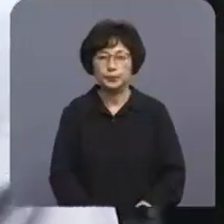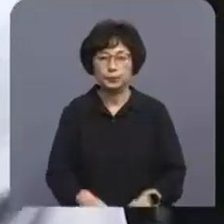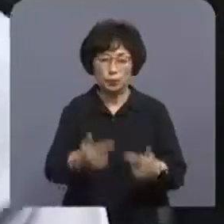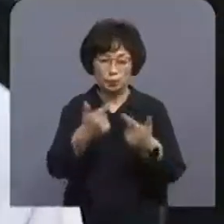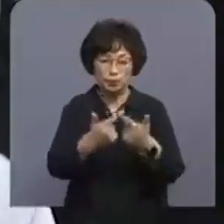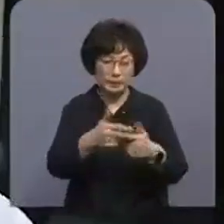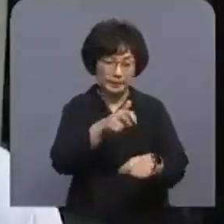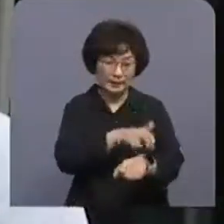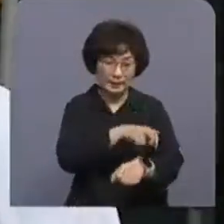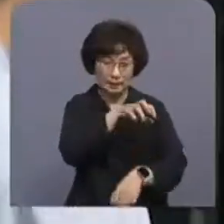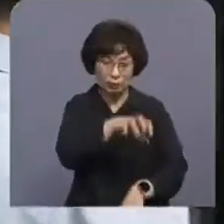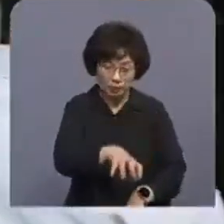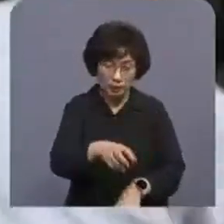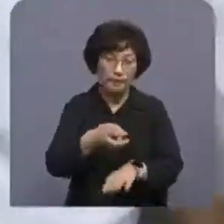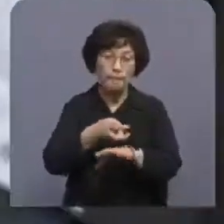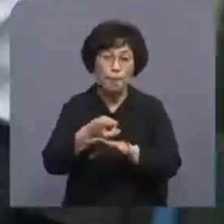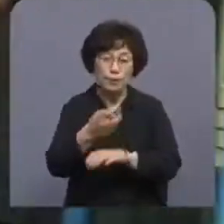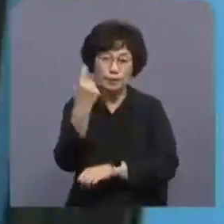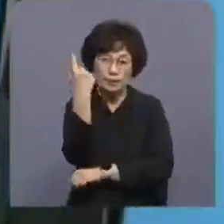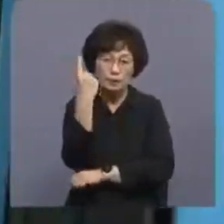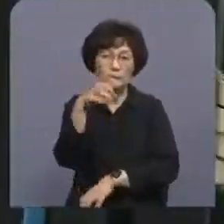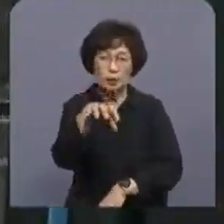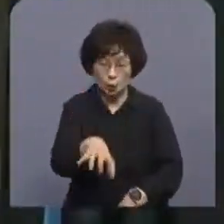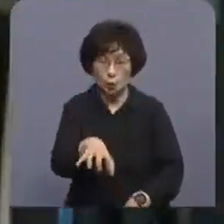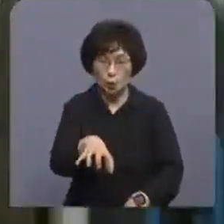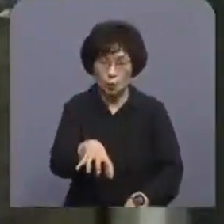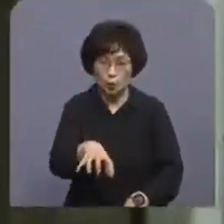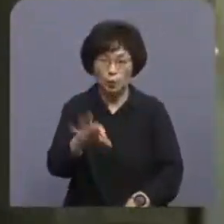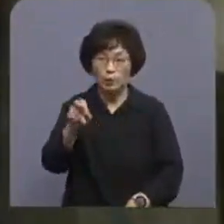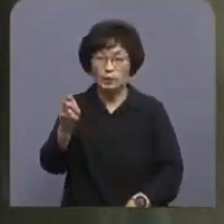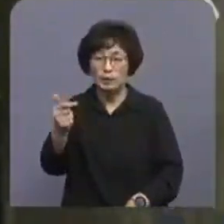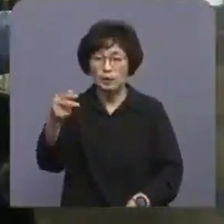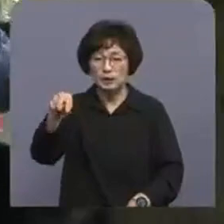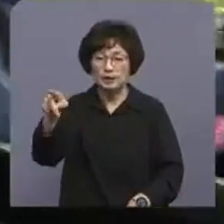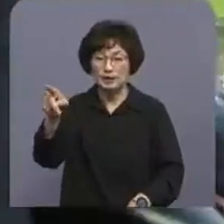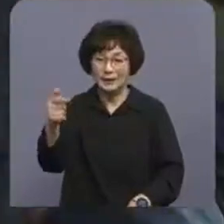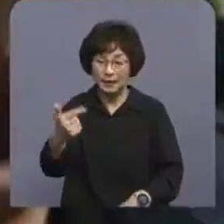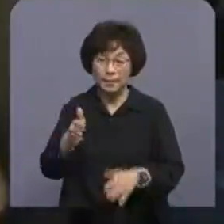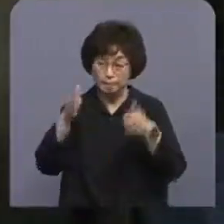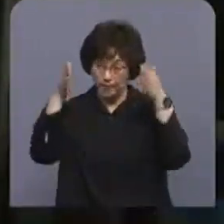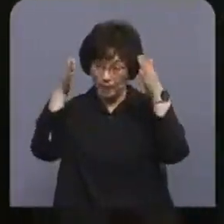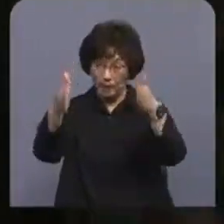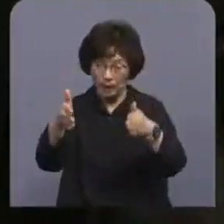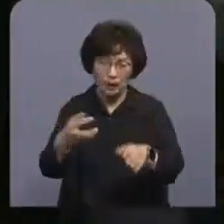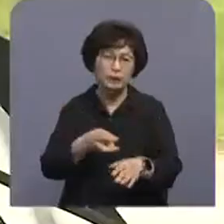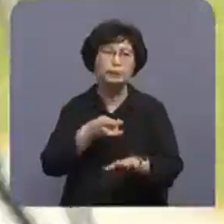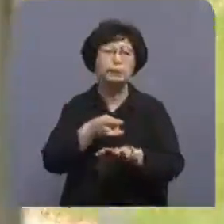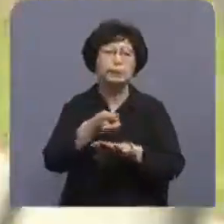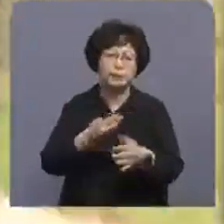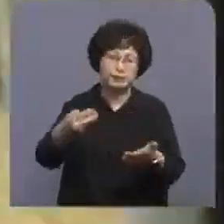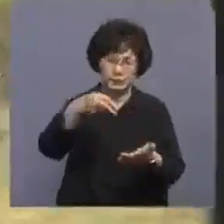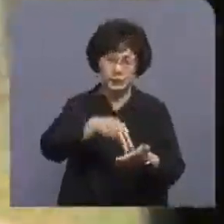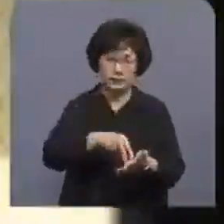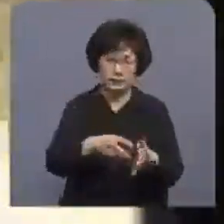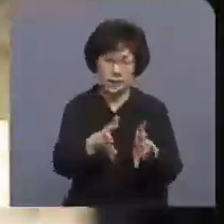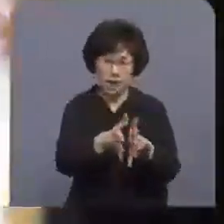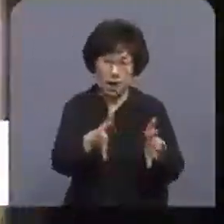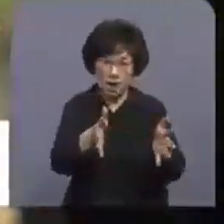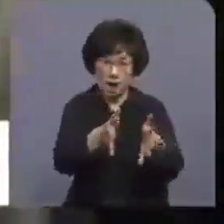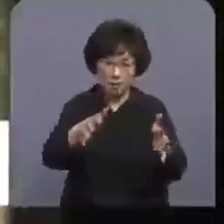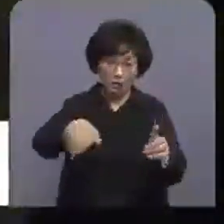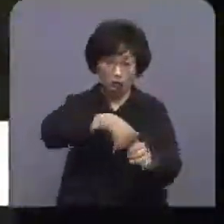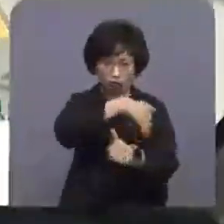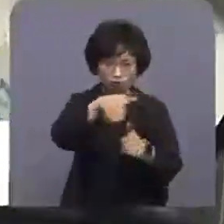부산 기장군의 시내버스 정류장입니다. 연산 교차로 쪽으로 가는 버스를 타봤습니다. 아파트 단지